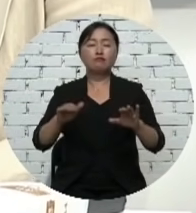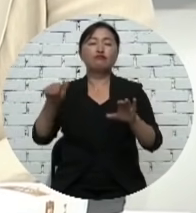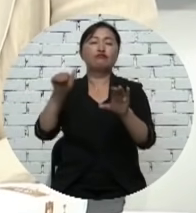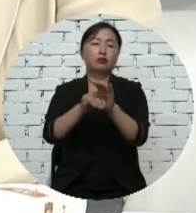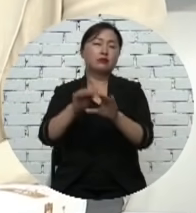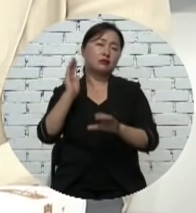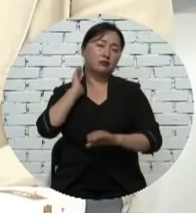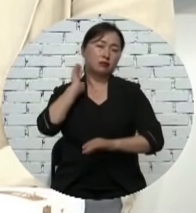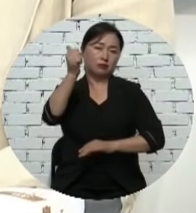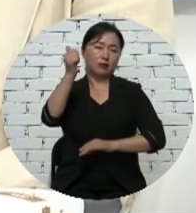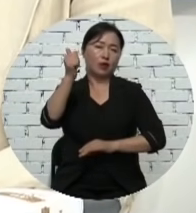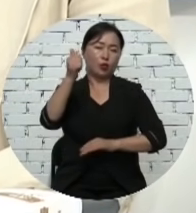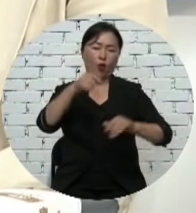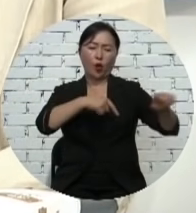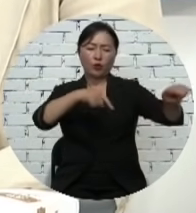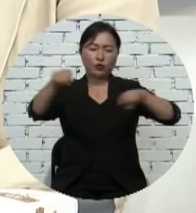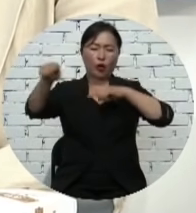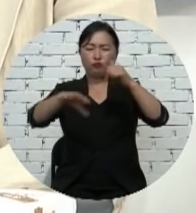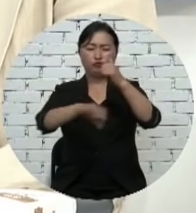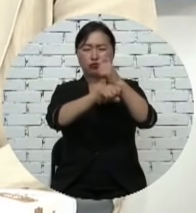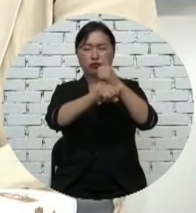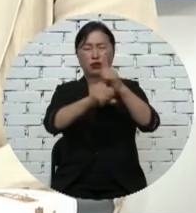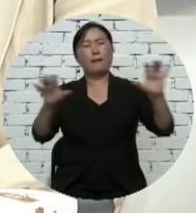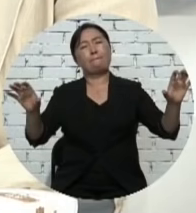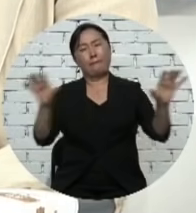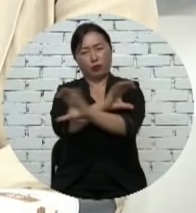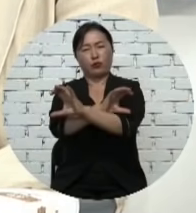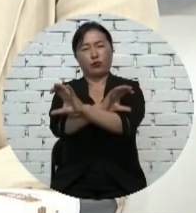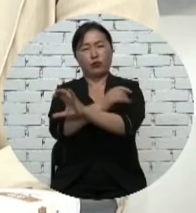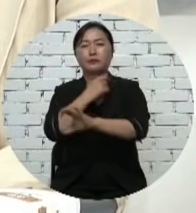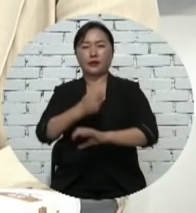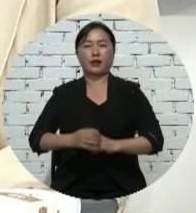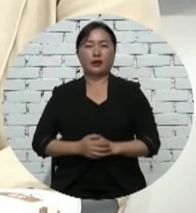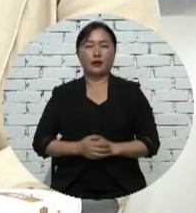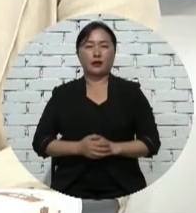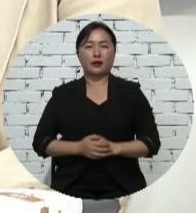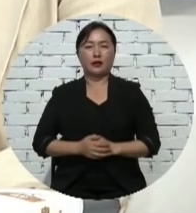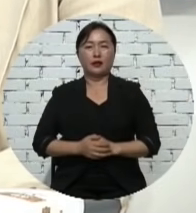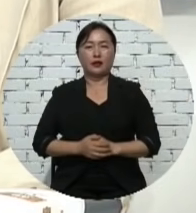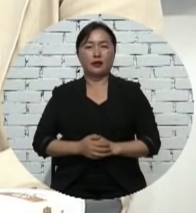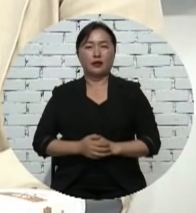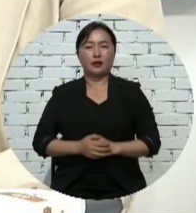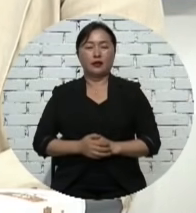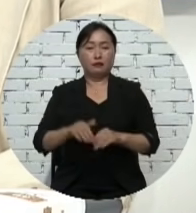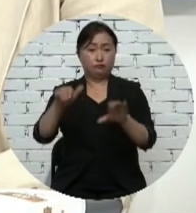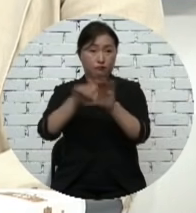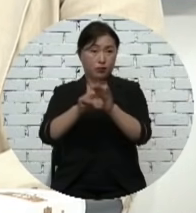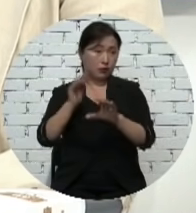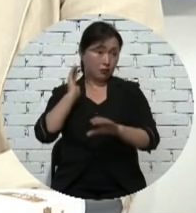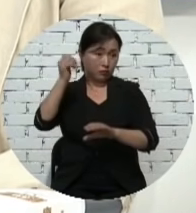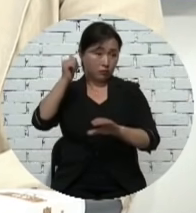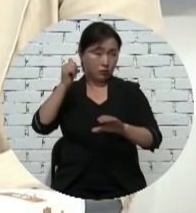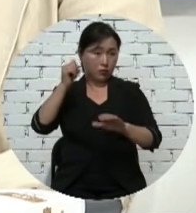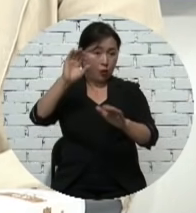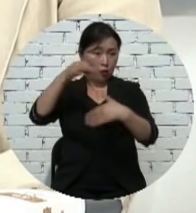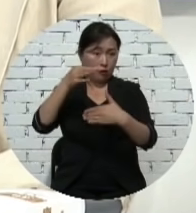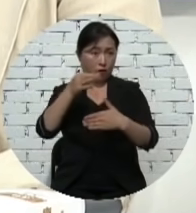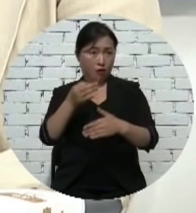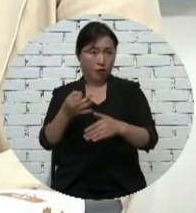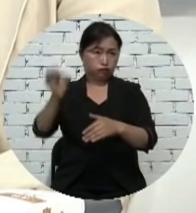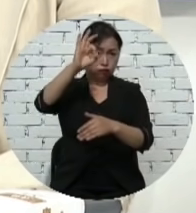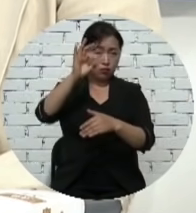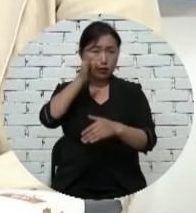정부가 해놓은 그걸 좀 바꾸겠다는 뜻이죠. 그러니까 문재인이 갑자기 최저임금을 급격히 올리기 때문에